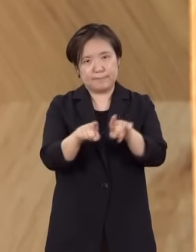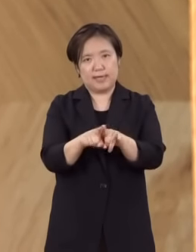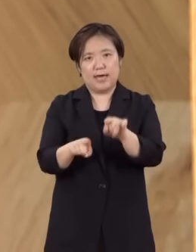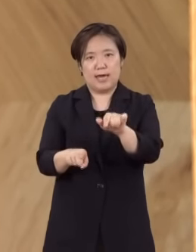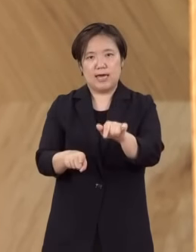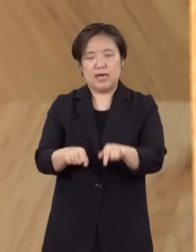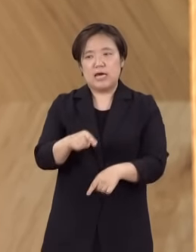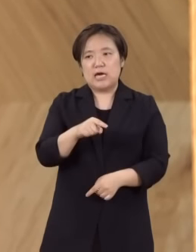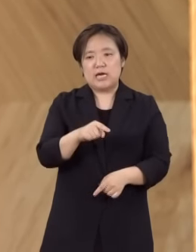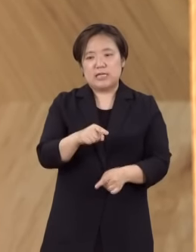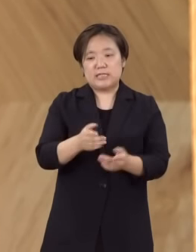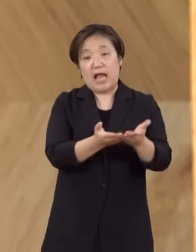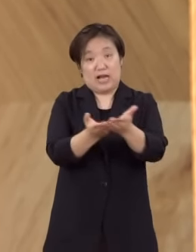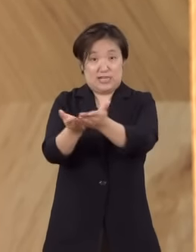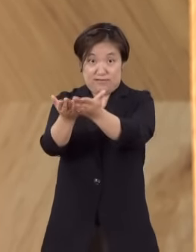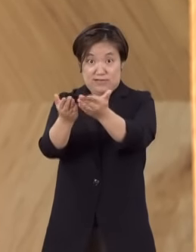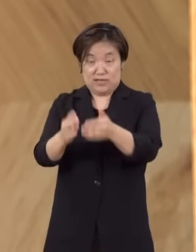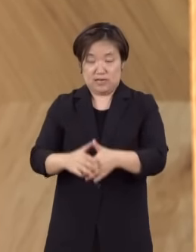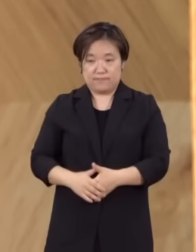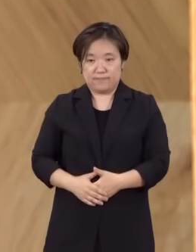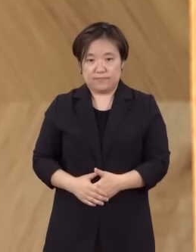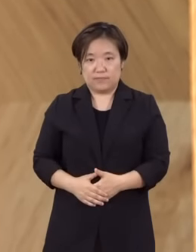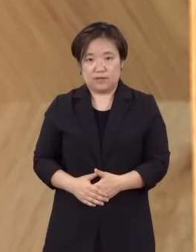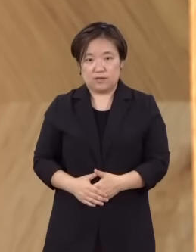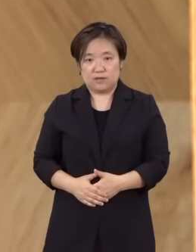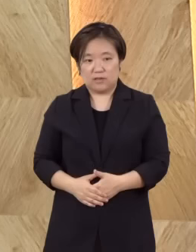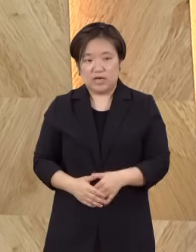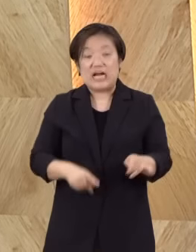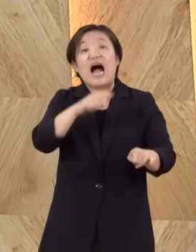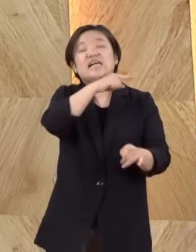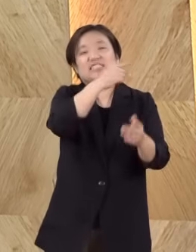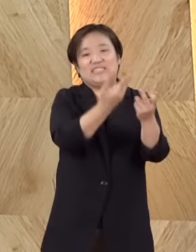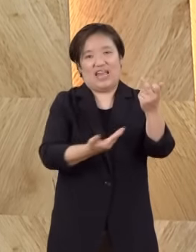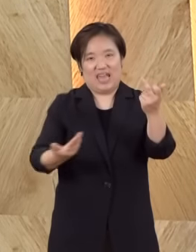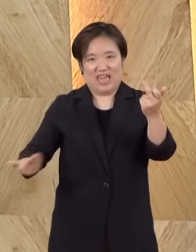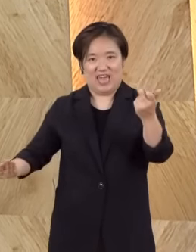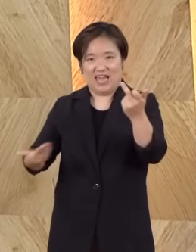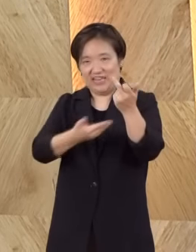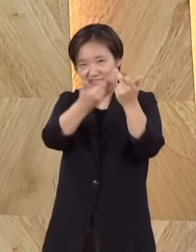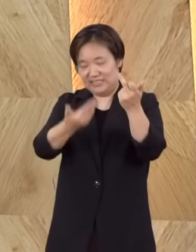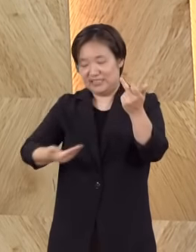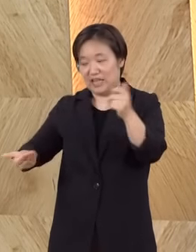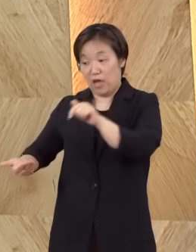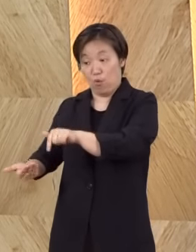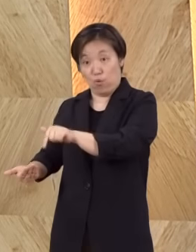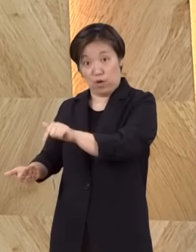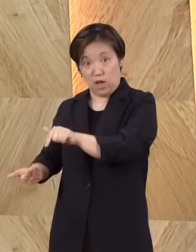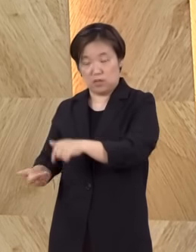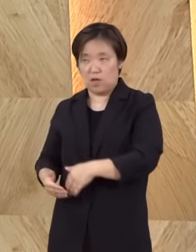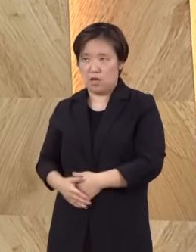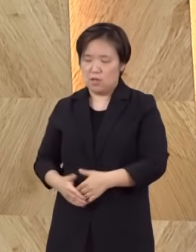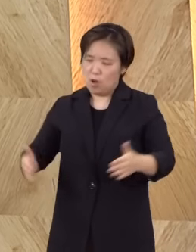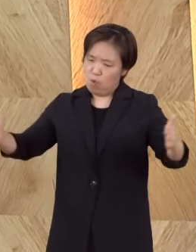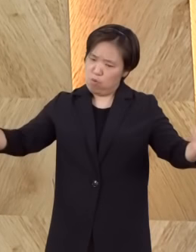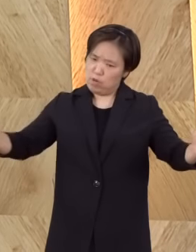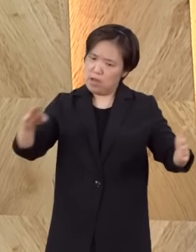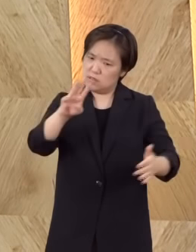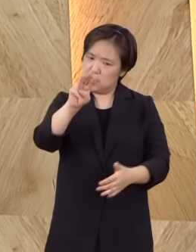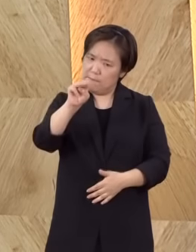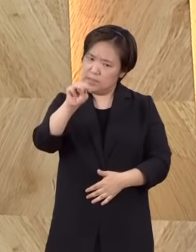있었는데요 폭이 3M 정도였습니다 구명 조기 없이 상류에서